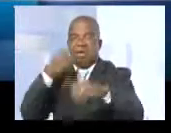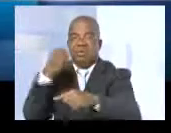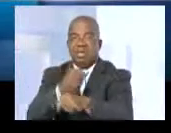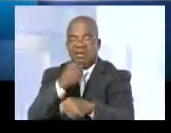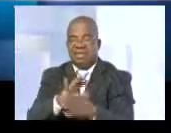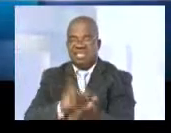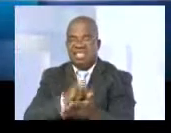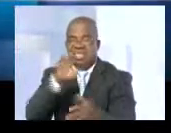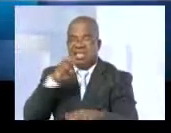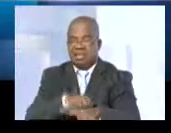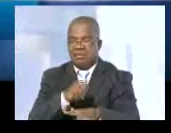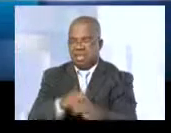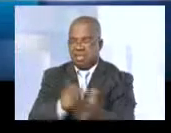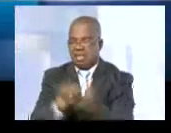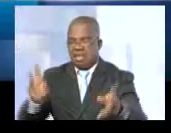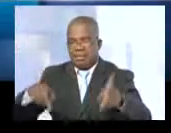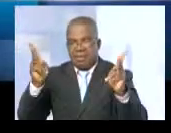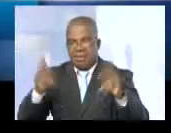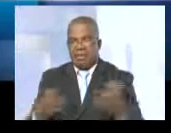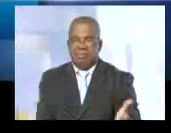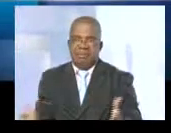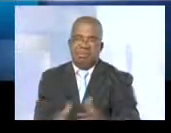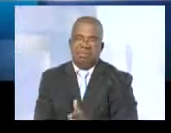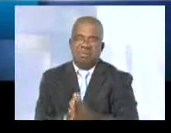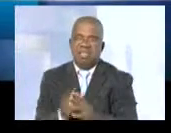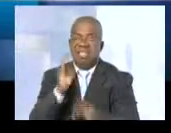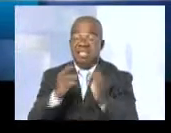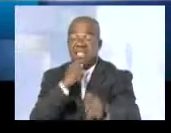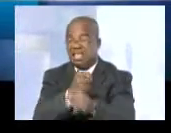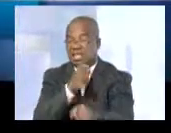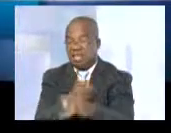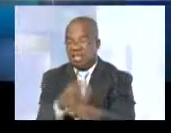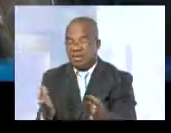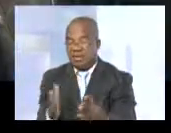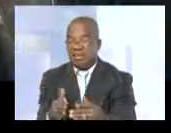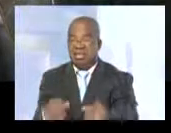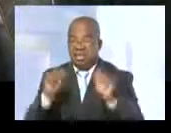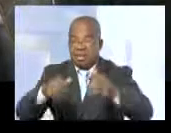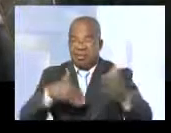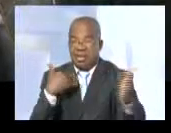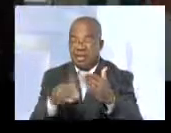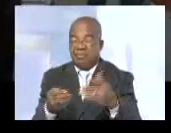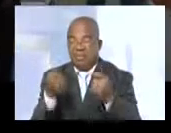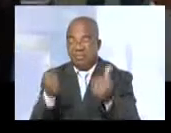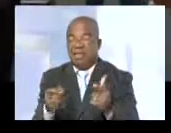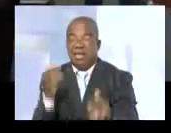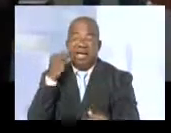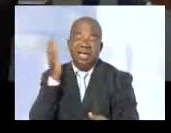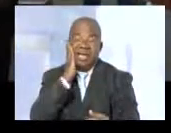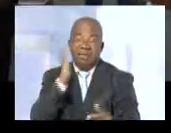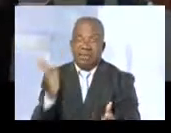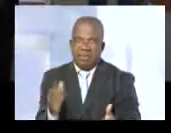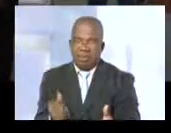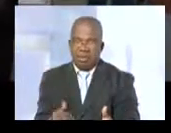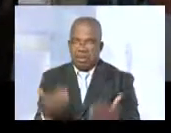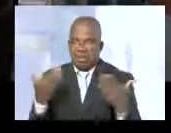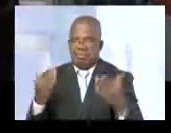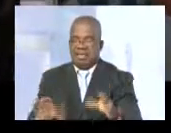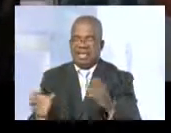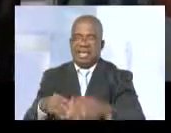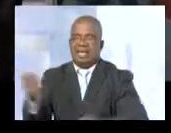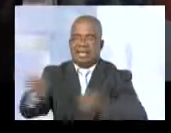maison. Ça me permet de vite arriver à la maison d'une part. Puis ça me facilite même le transport. Du côté des chauffeurs de